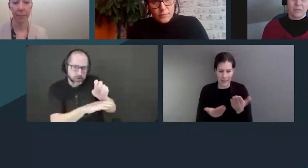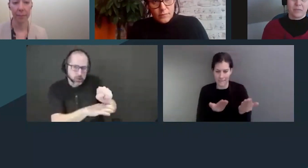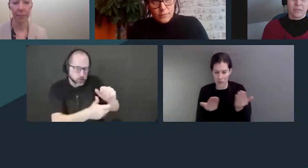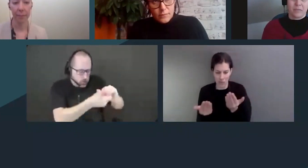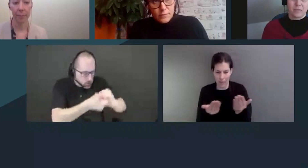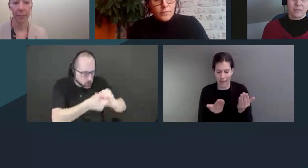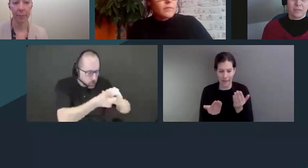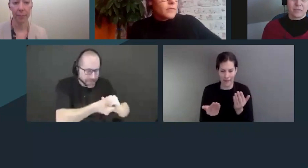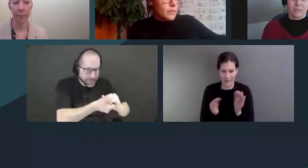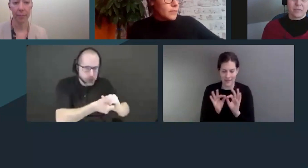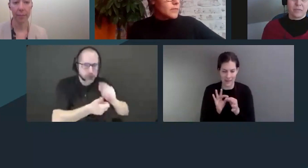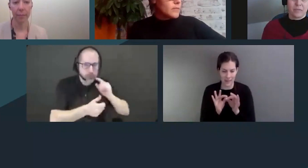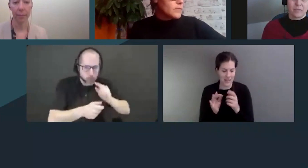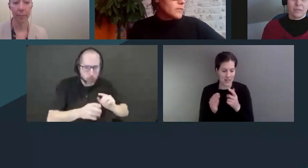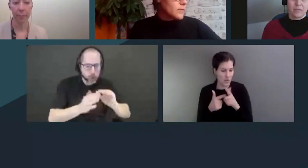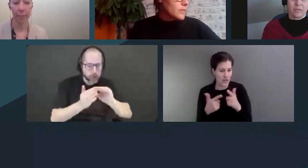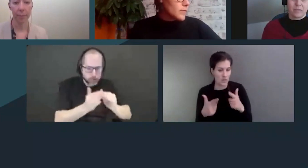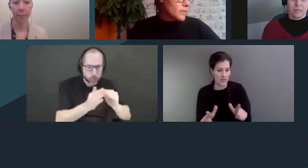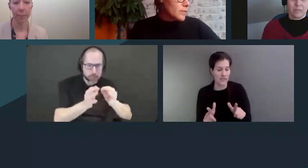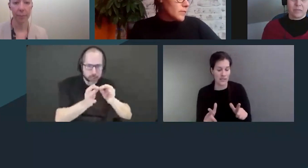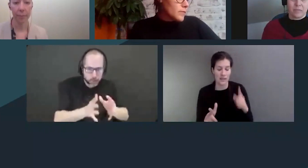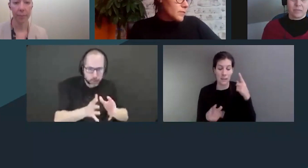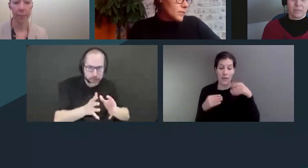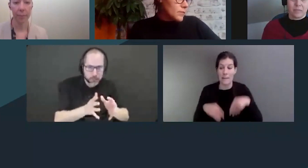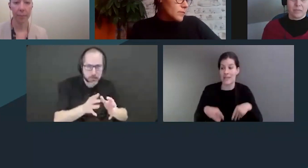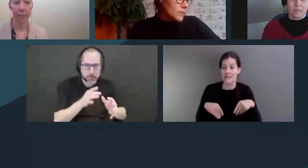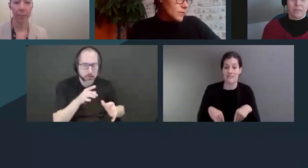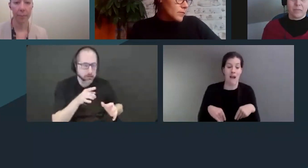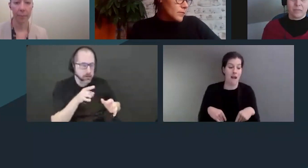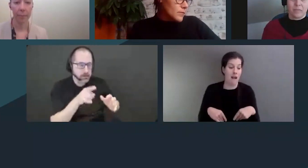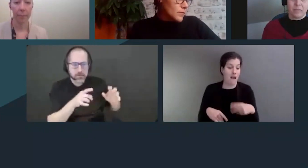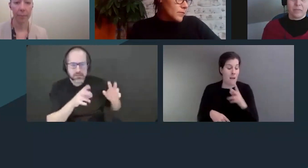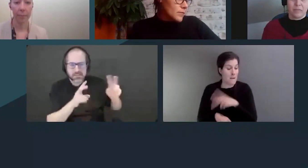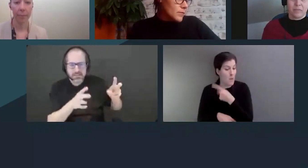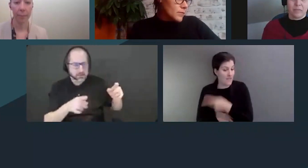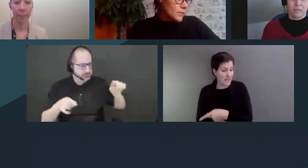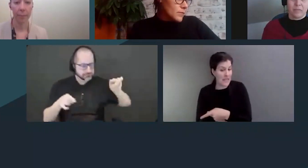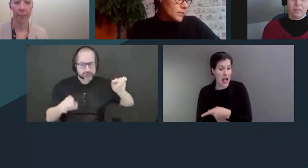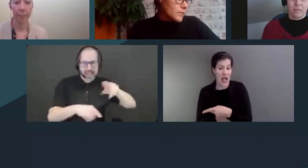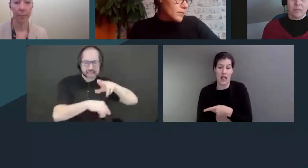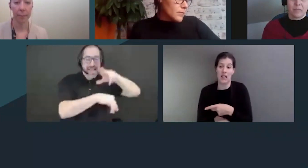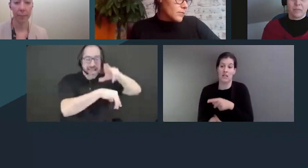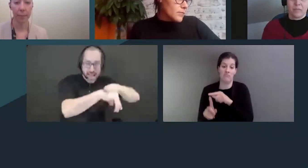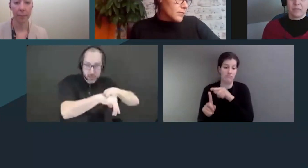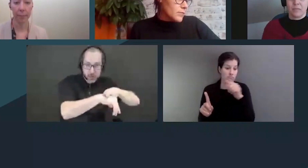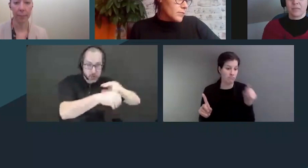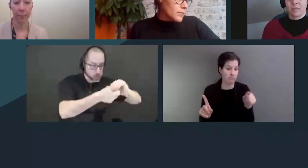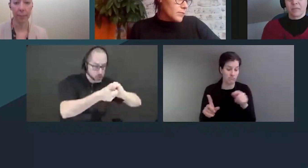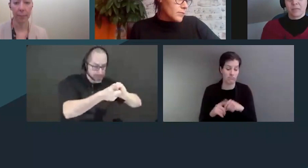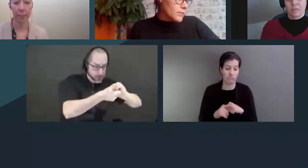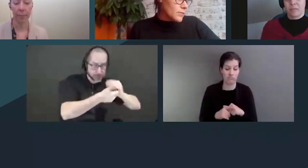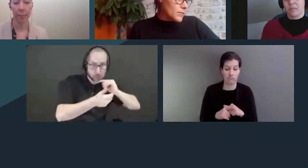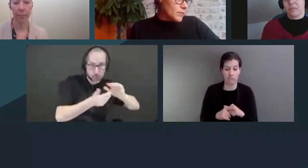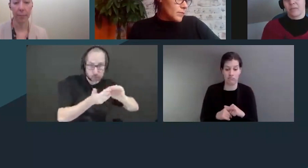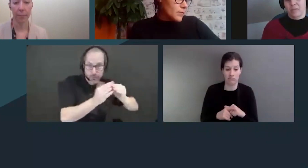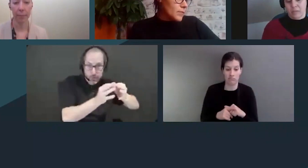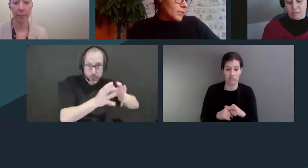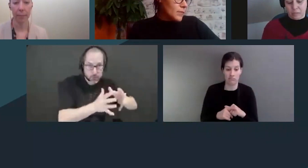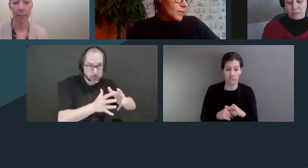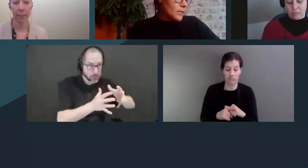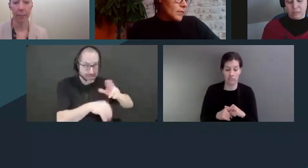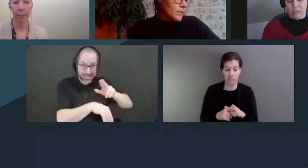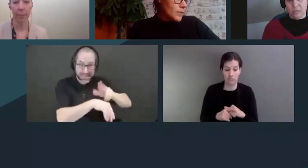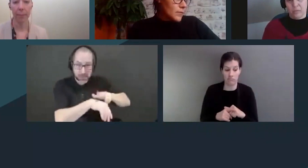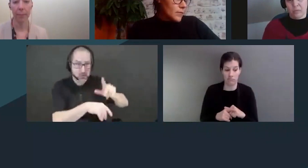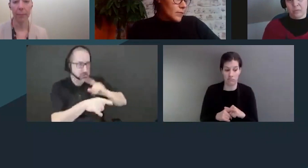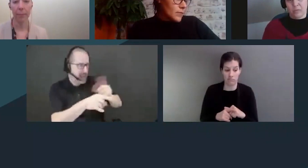des interprètes communautaires de Nouvelle-Écosse. Il y avait un projet semblable au niveau national il y a quelques années. On a décidé de travailler avec